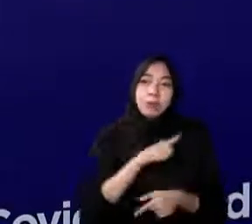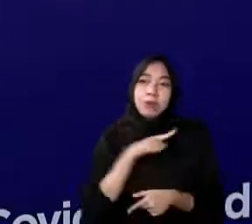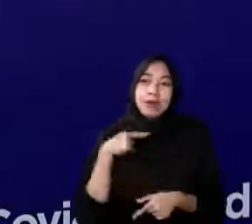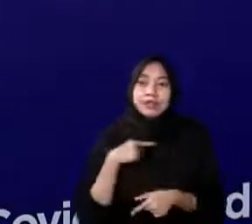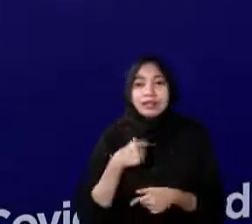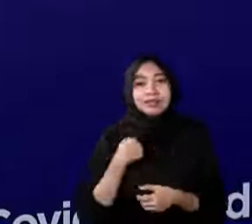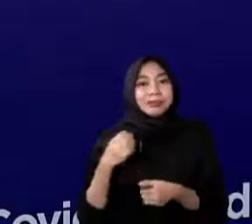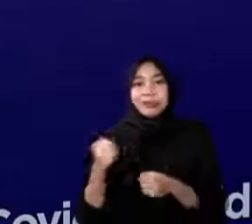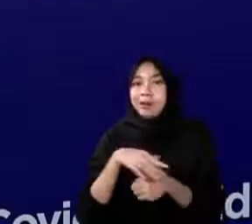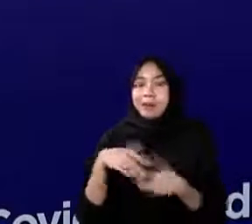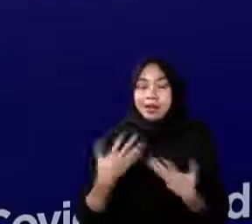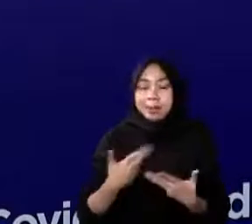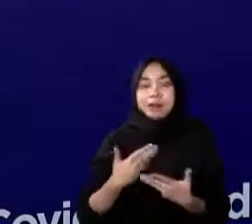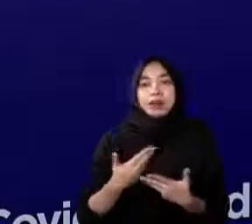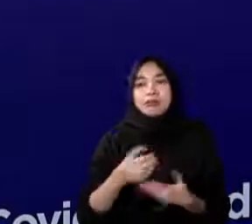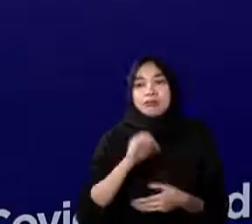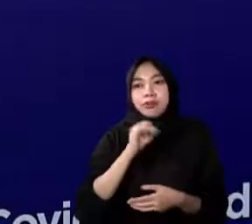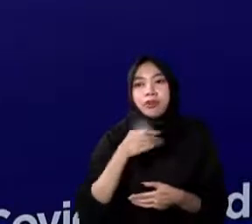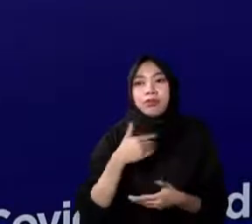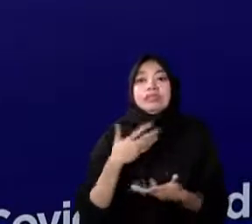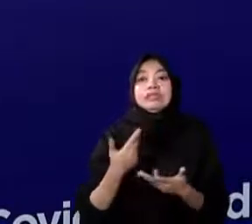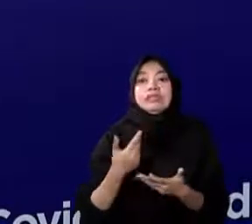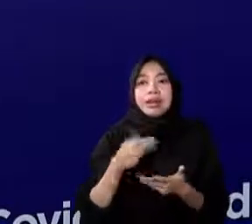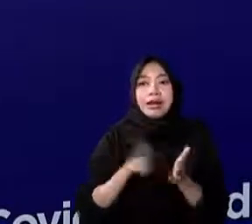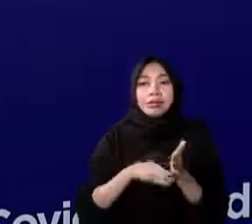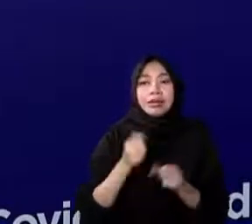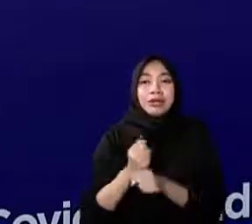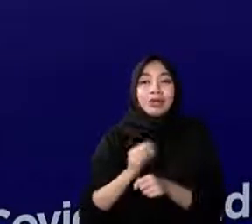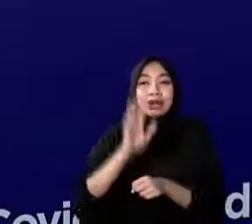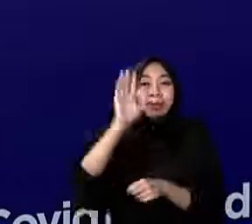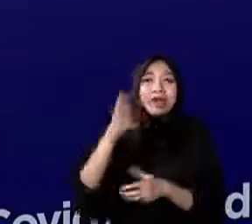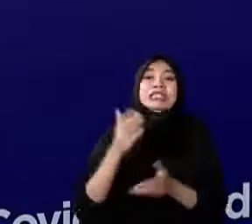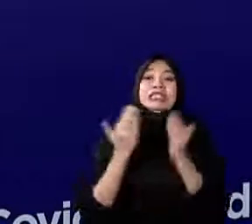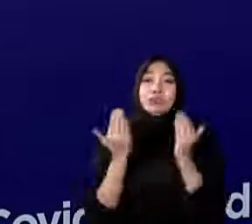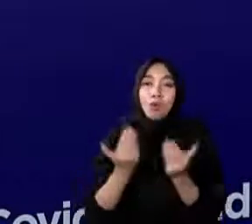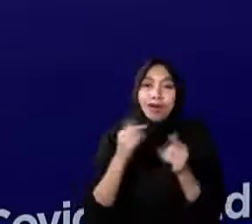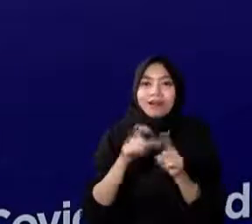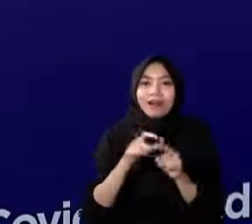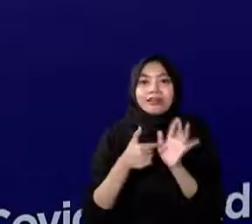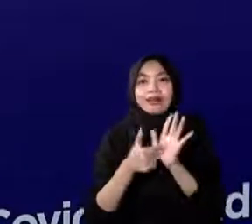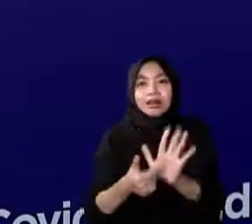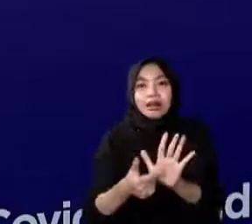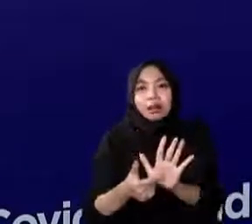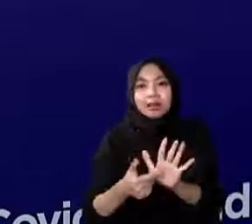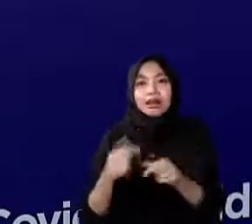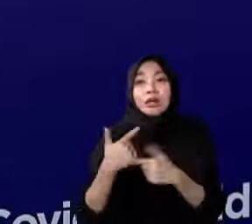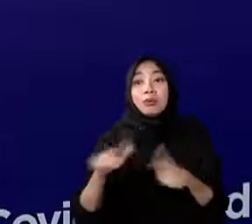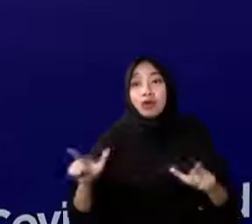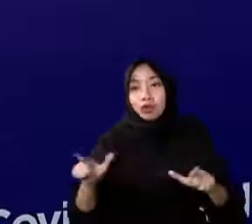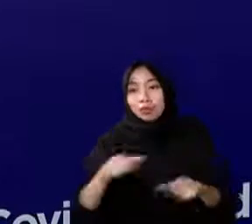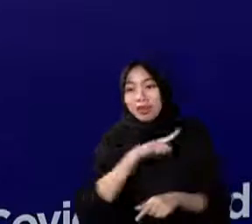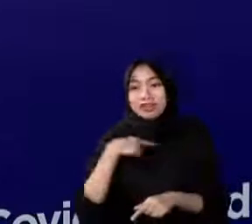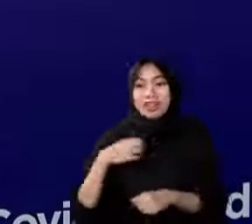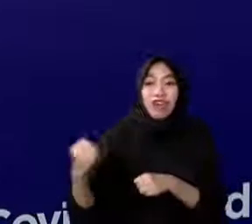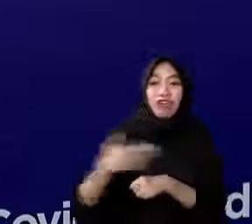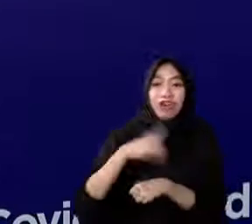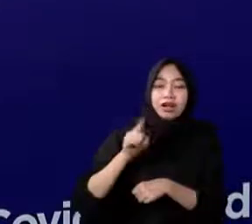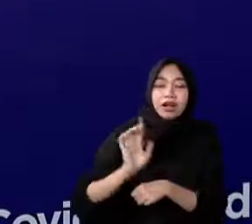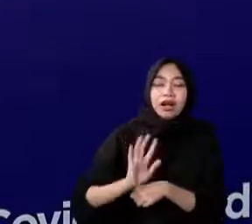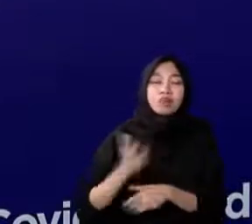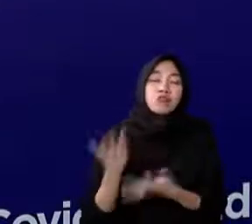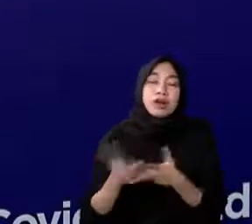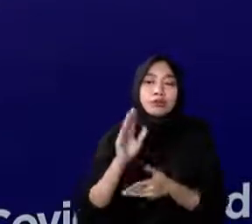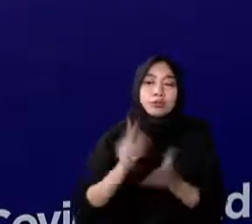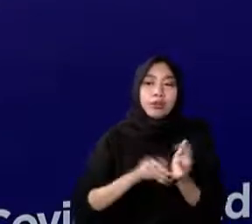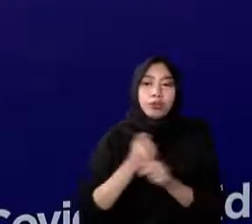masih kondisi nasional. Pekan depan semoga saya sudah bisa keluarkan datanya untuk melihat dengan lebih jelas lagi efek libur panjang ya. Sementara yang saya